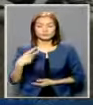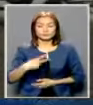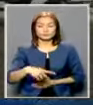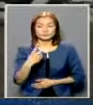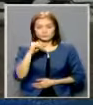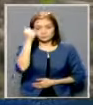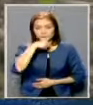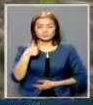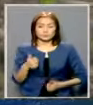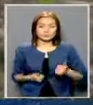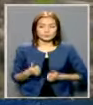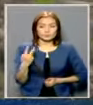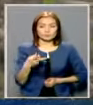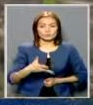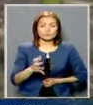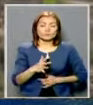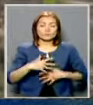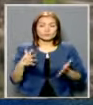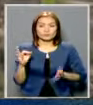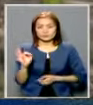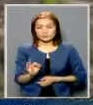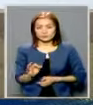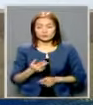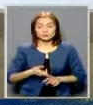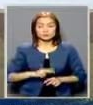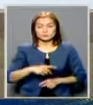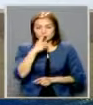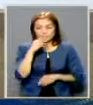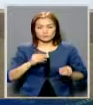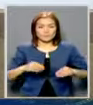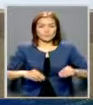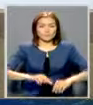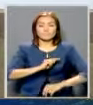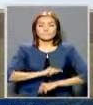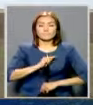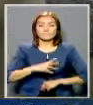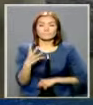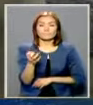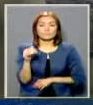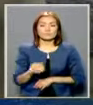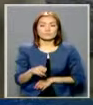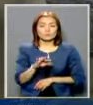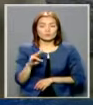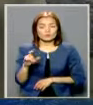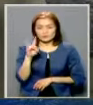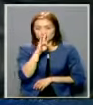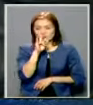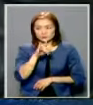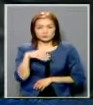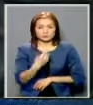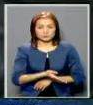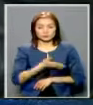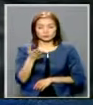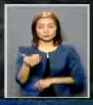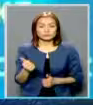2021 жылмен салыстырғанда 2,5 есеге артық. Бұдан бөлек, биыл егіс жұмыстарын жүргізуге 400 мың тонна дизель отыны бөлінді. Бұл